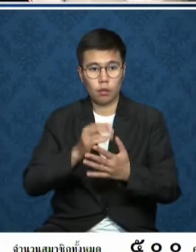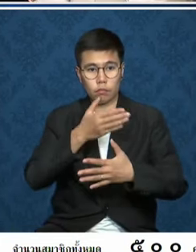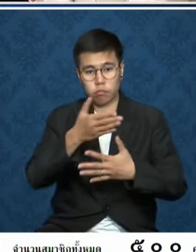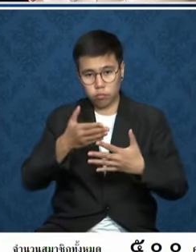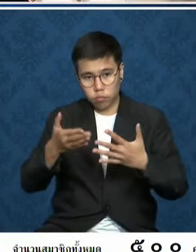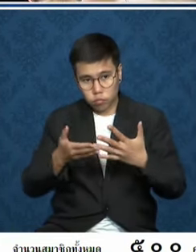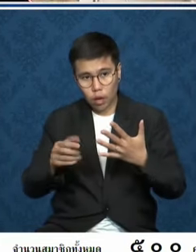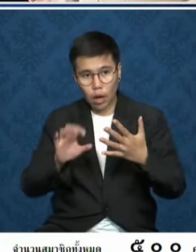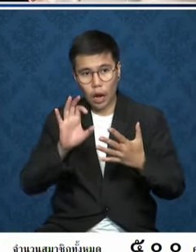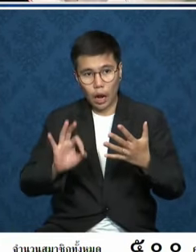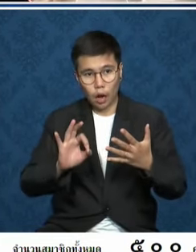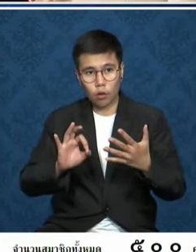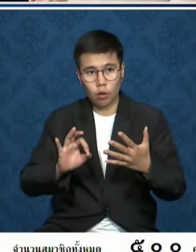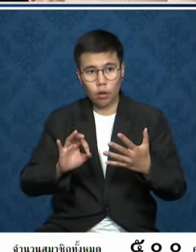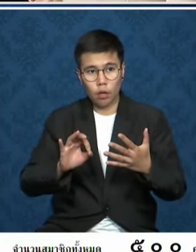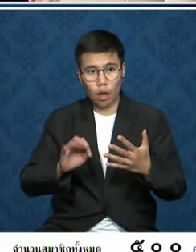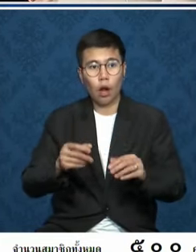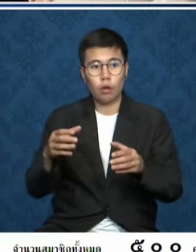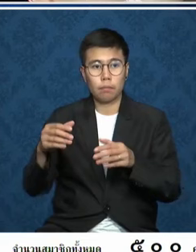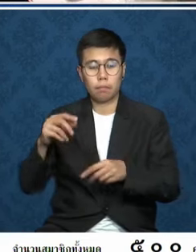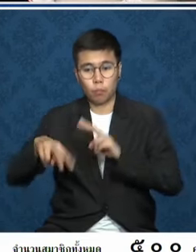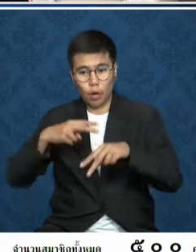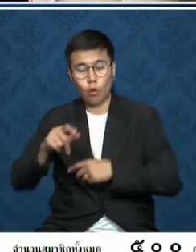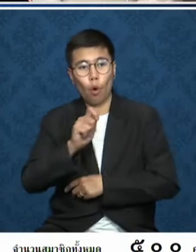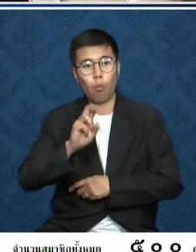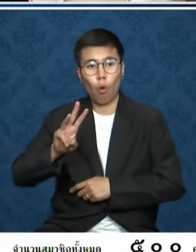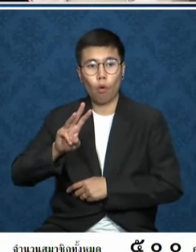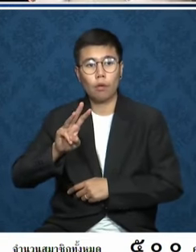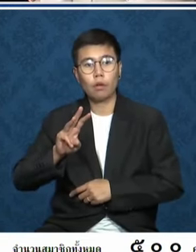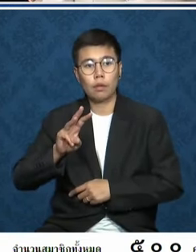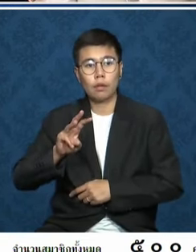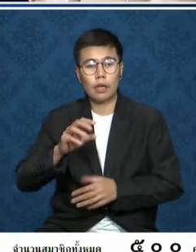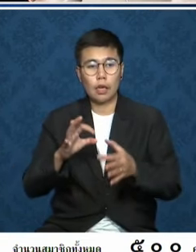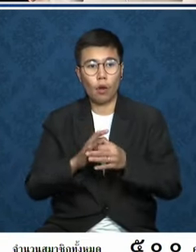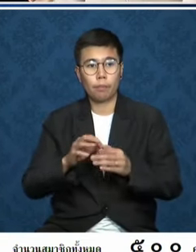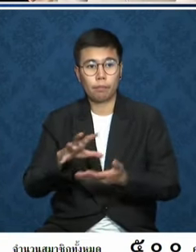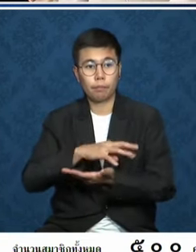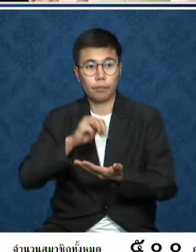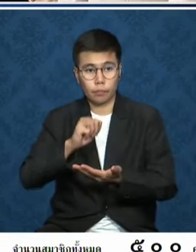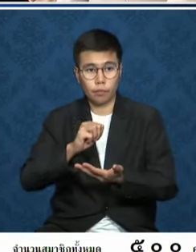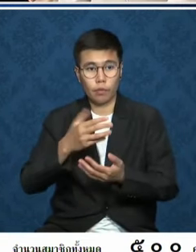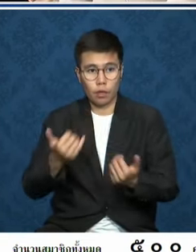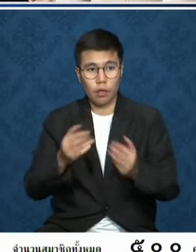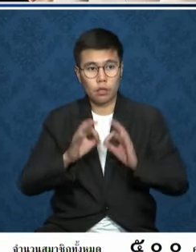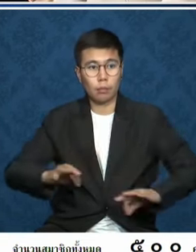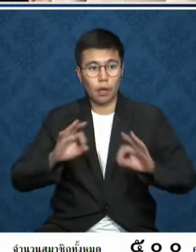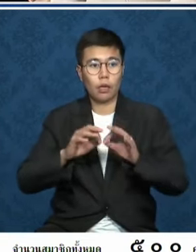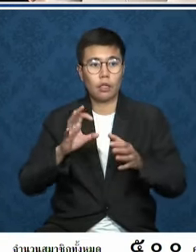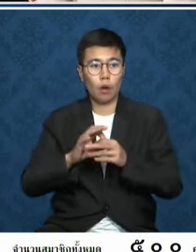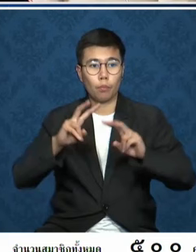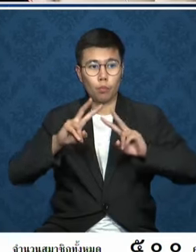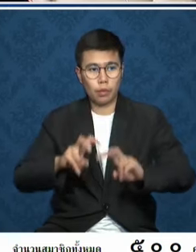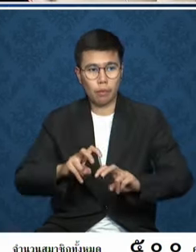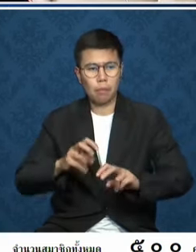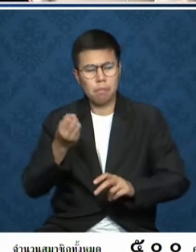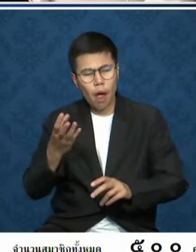ของหนวยงานภายใต้ ทั้งหมดจงอยากตงขอสัเกตวา ประเทศไยเราให้ความสำคัญ กับการวิจัยมากงอย